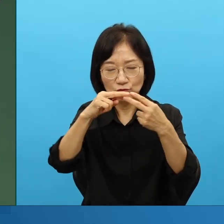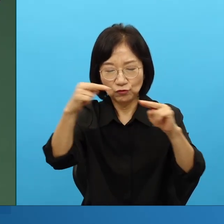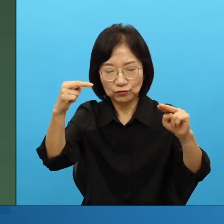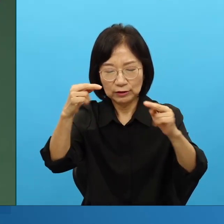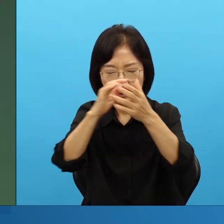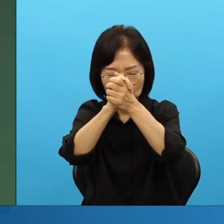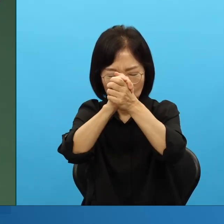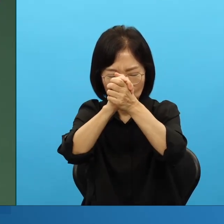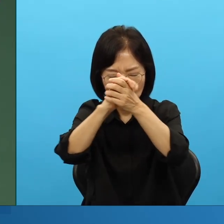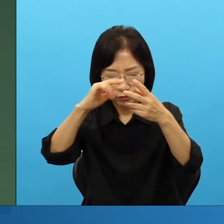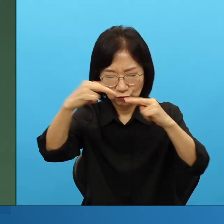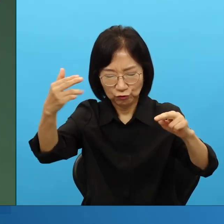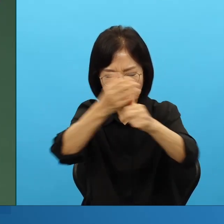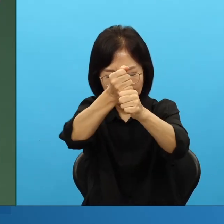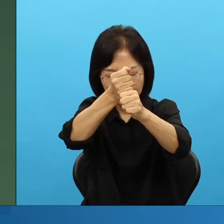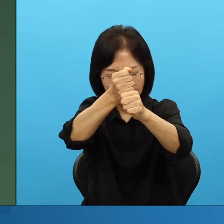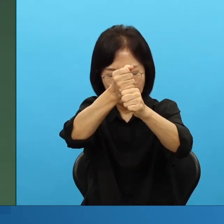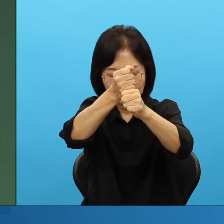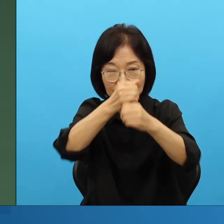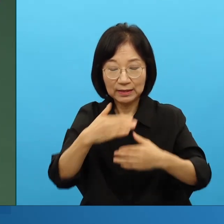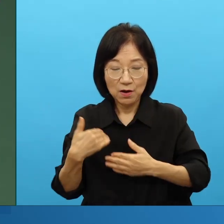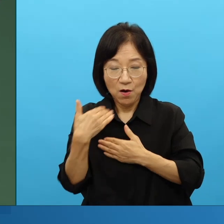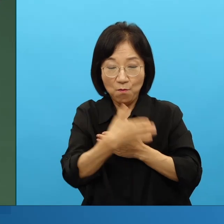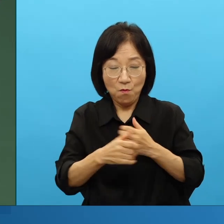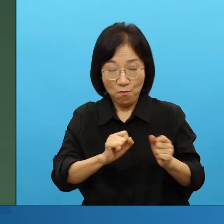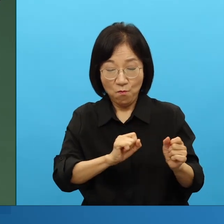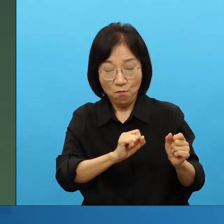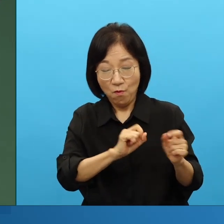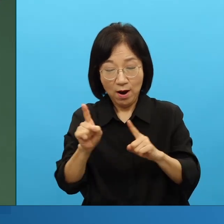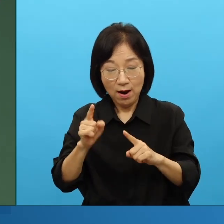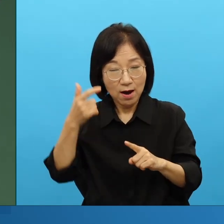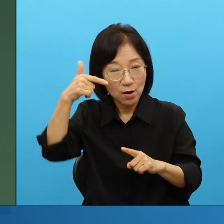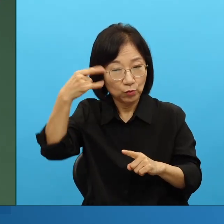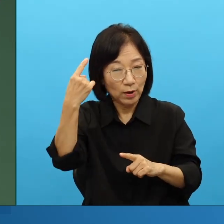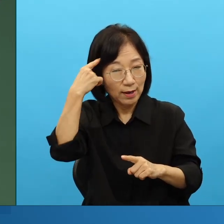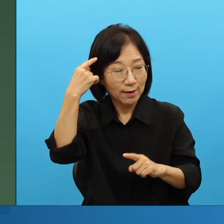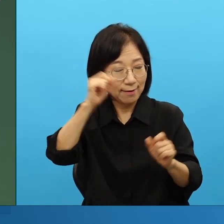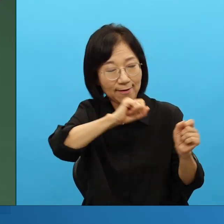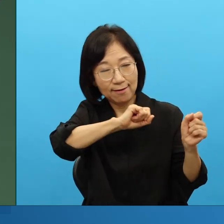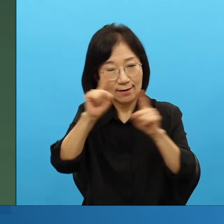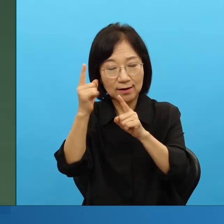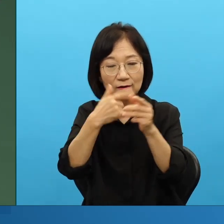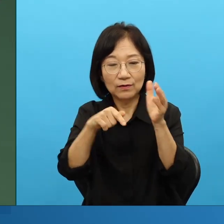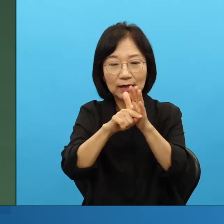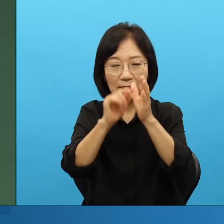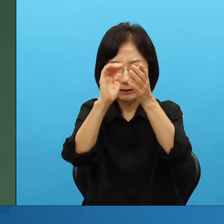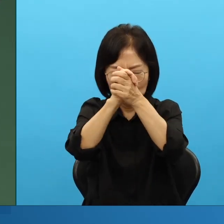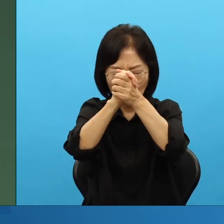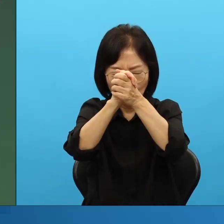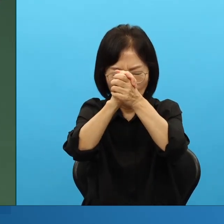要抓住实际能够拯救你的灵的祷告的心. 실제 네 몸을 살리는 렘넌트 뇌를 살리는 기도줄을 잡아.